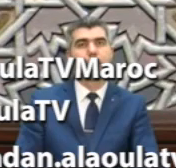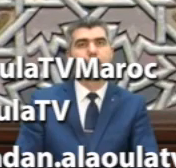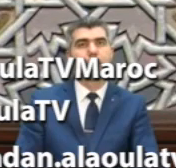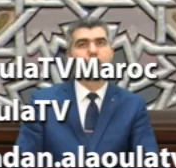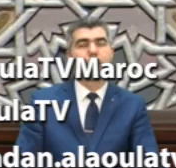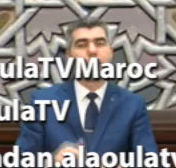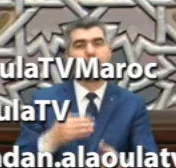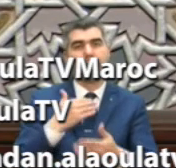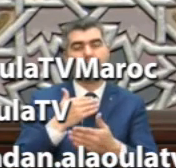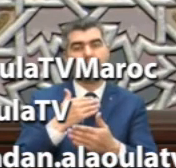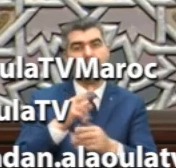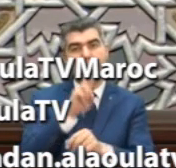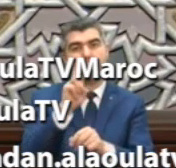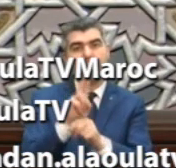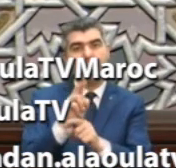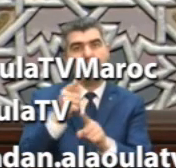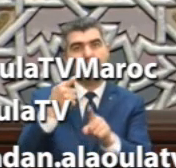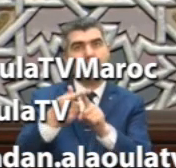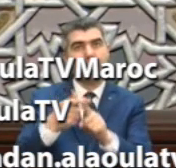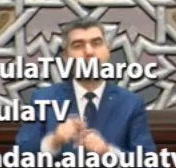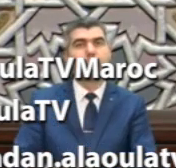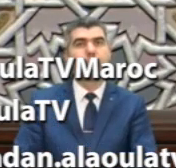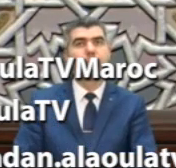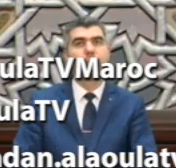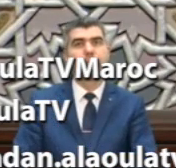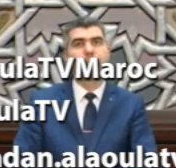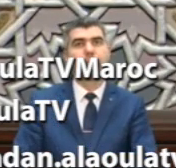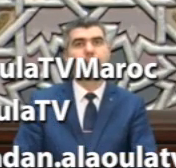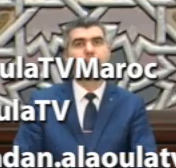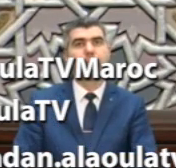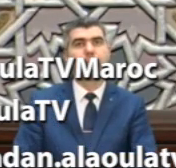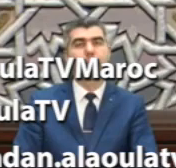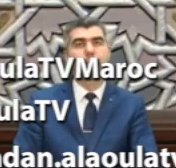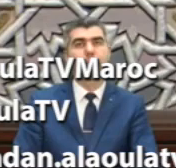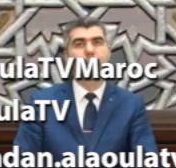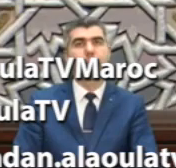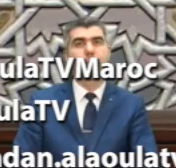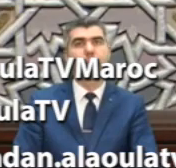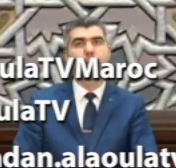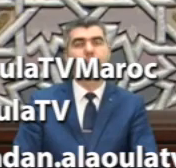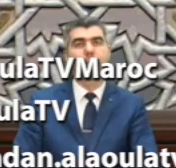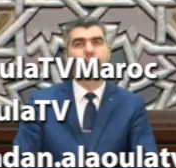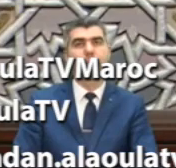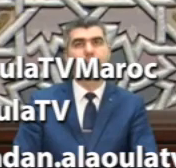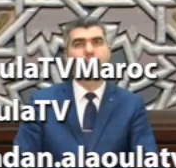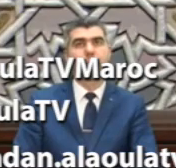تعقيب إضافي حول العمران. لا تعقيب.